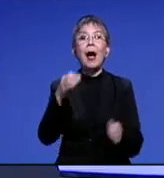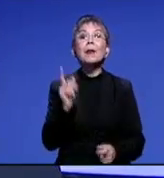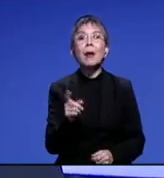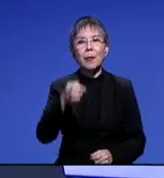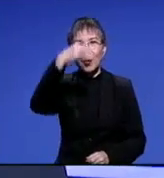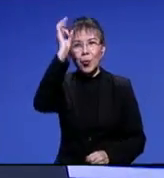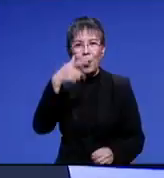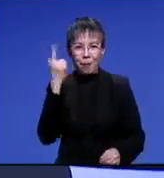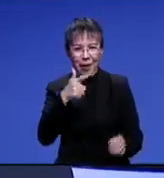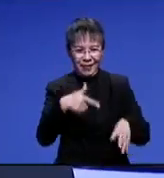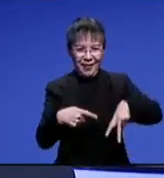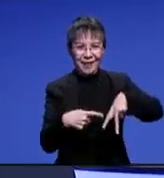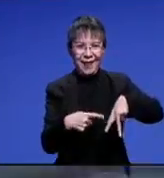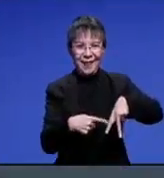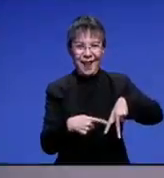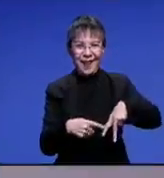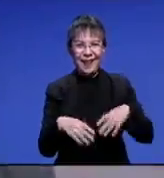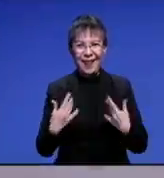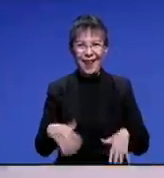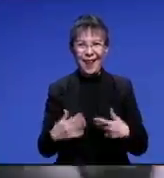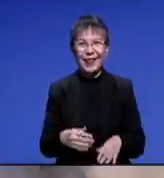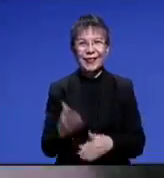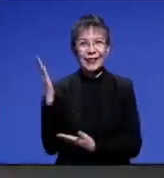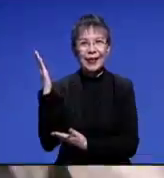polisi bersarang di kaki kanannya.